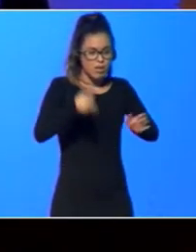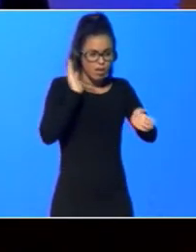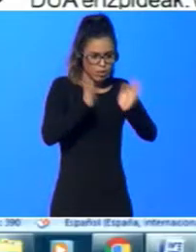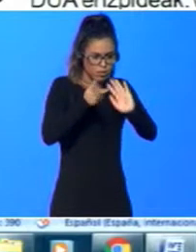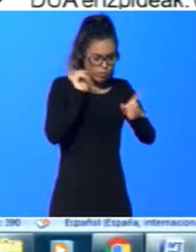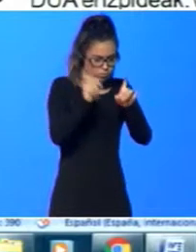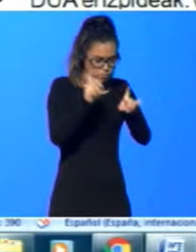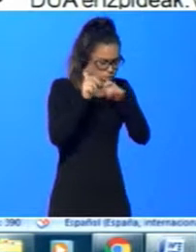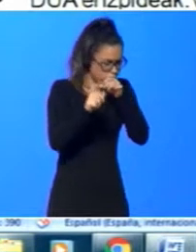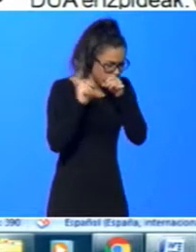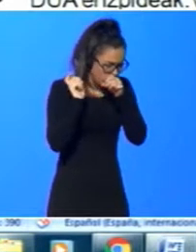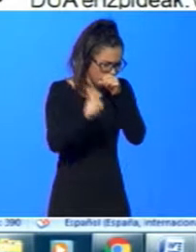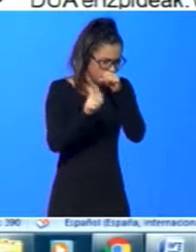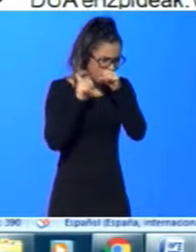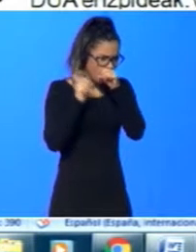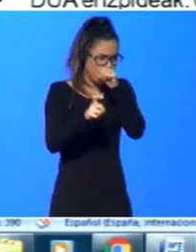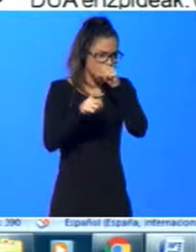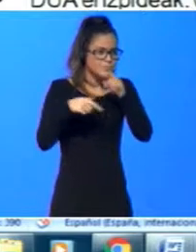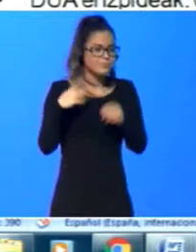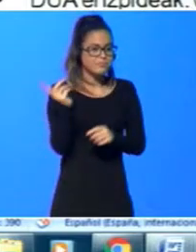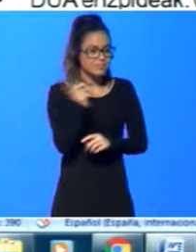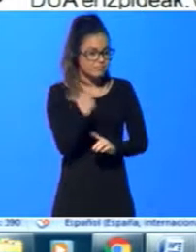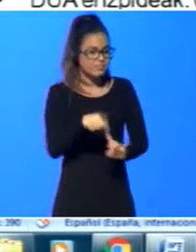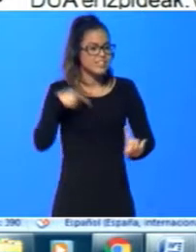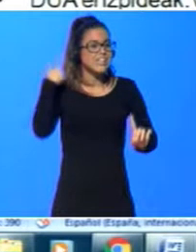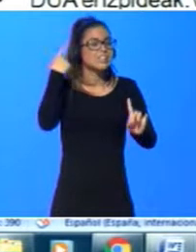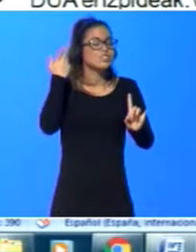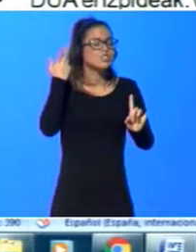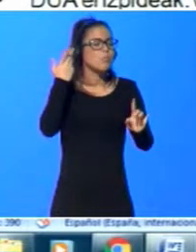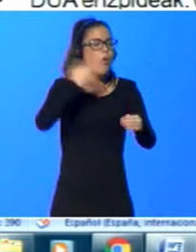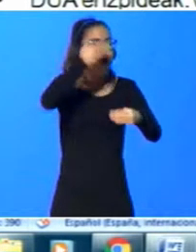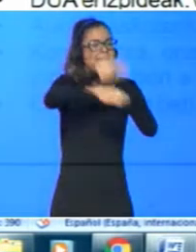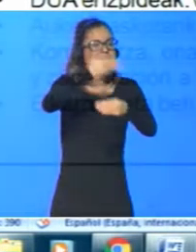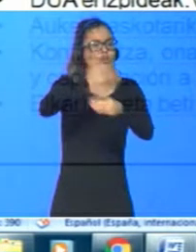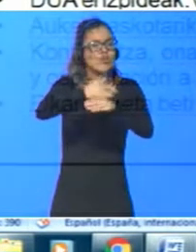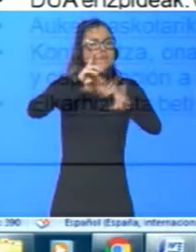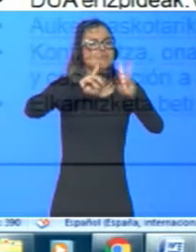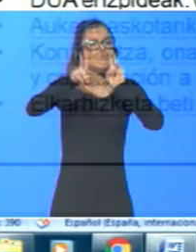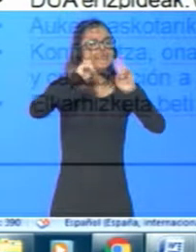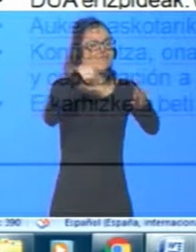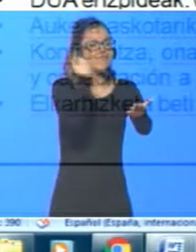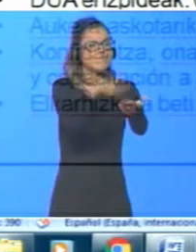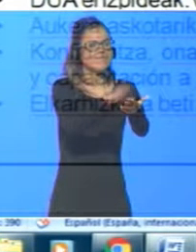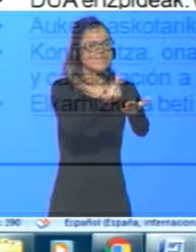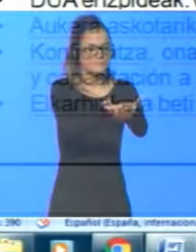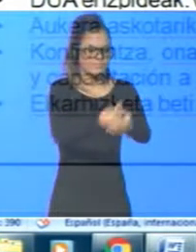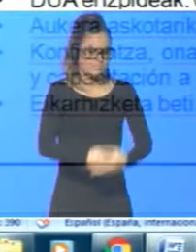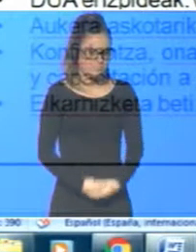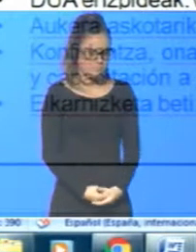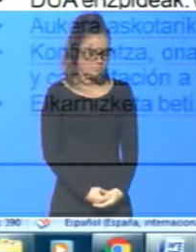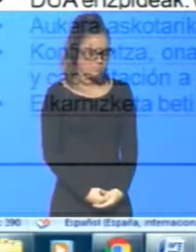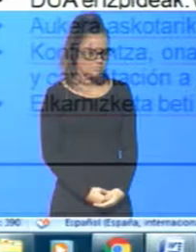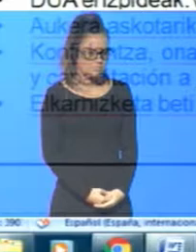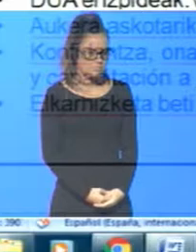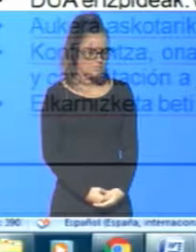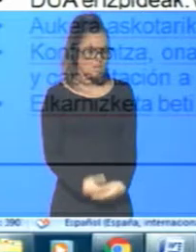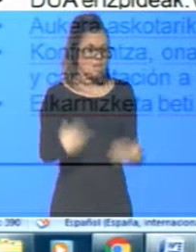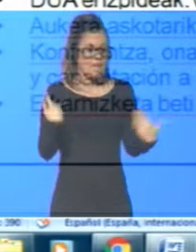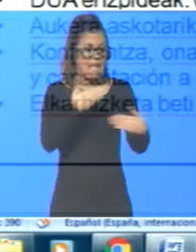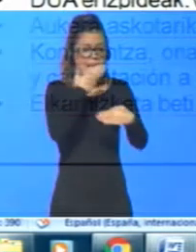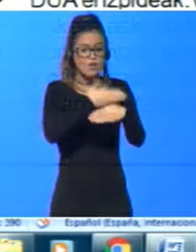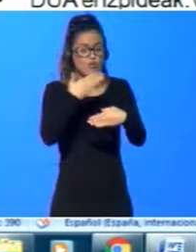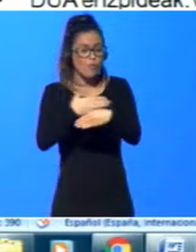zan erronkak bizibilizatzeko, erronkak aurrez aurre ipintzeko. Eta erronka horiek atera